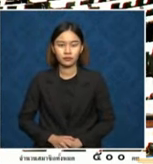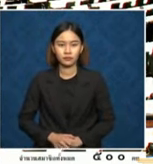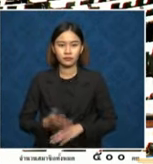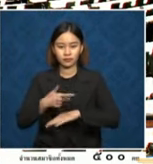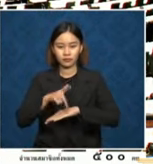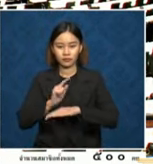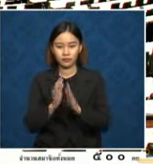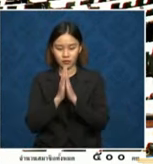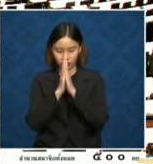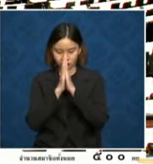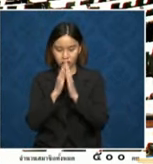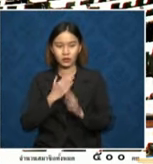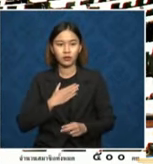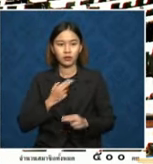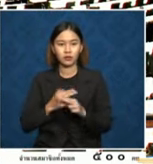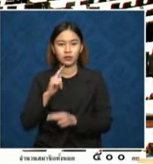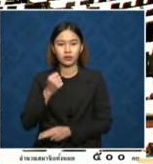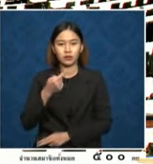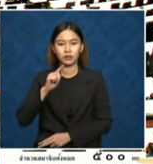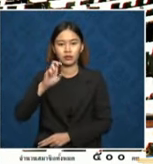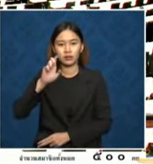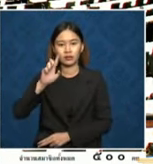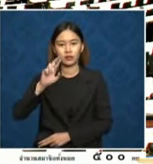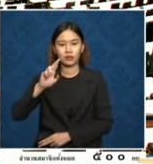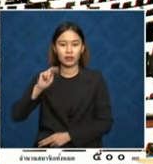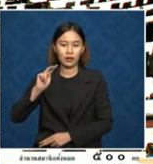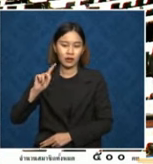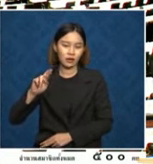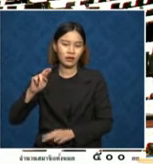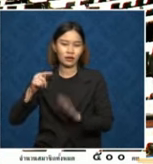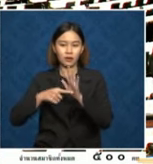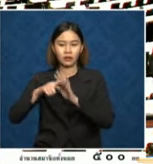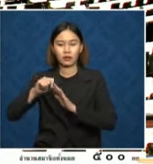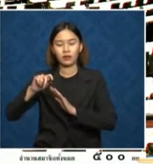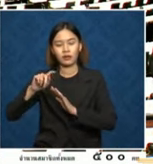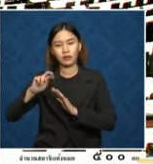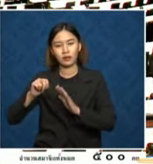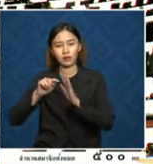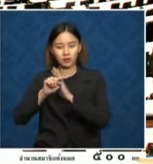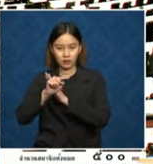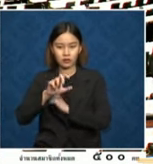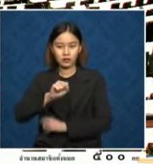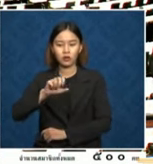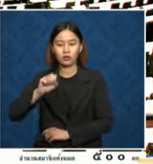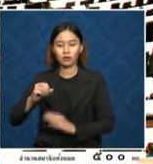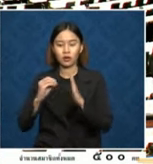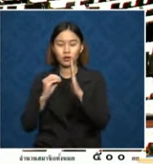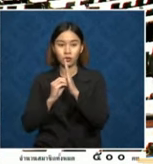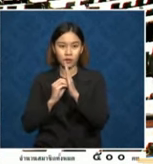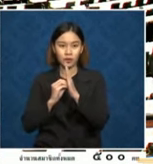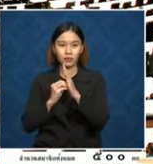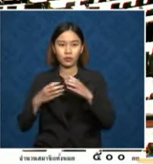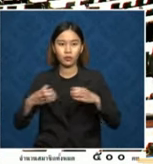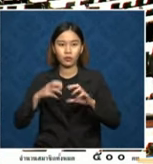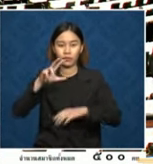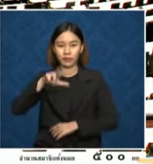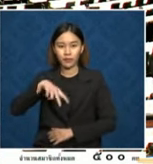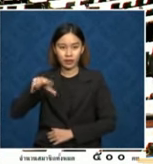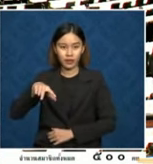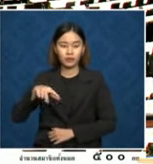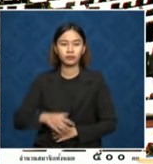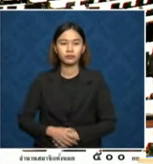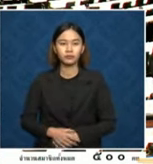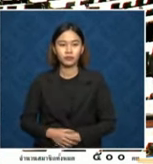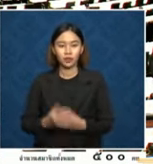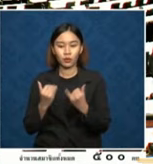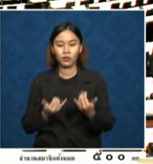เรียนท่านประธานที่เคารพดิฉันธีรรัตน์สำเร็จวณิชสมาชิกสภาผู้แทนราษฎรกรุงเทพมหานครพรรคเพื่อไทย